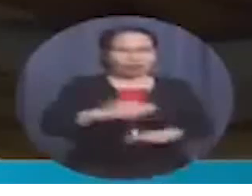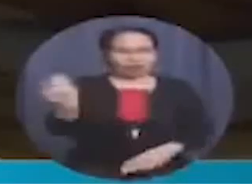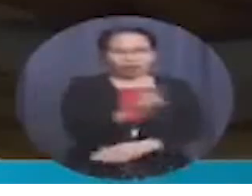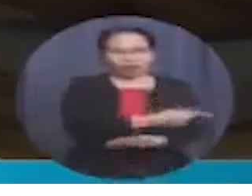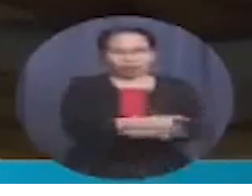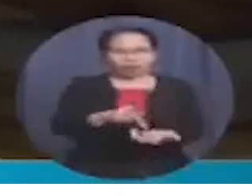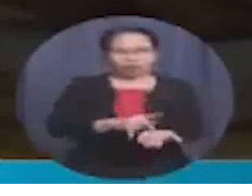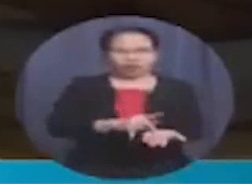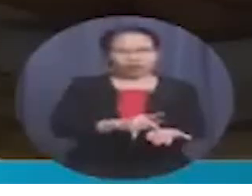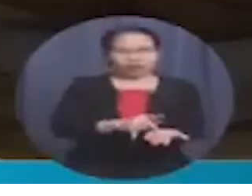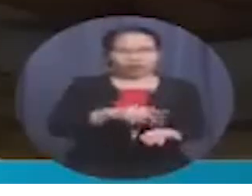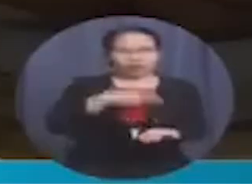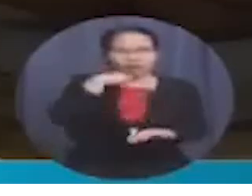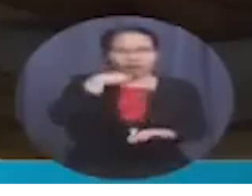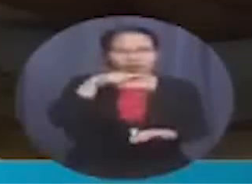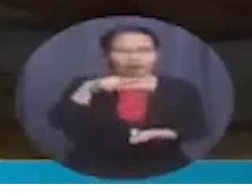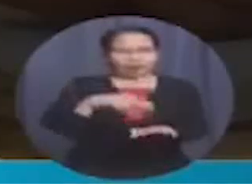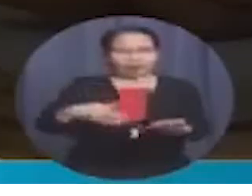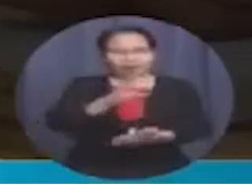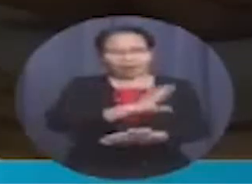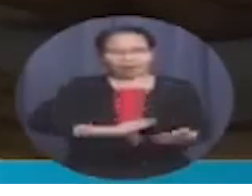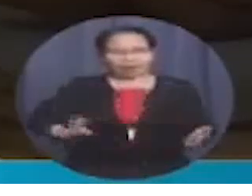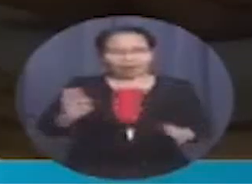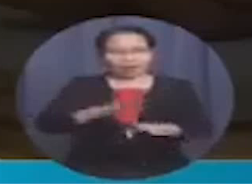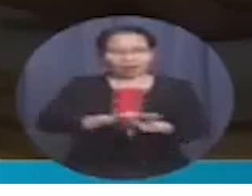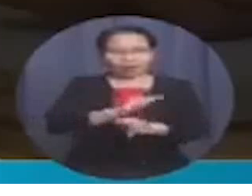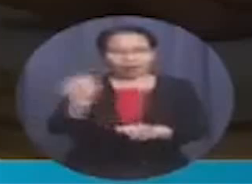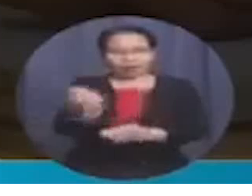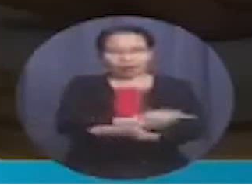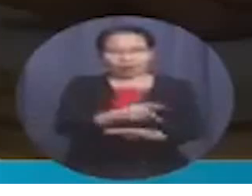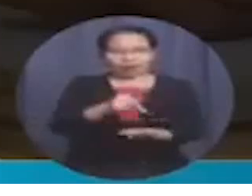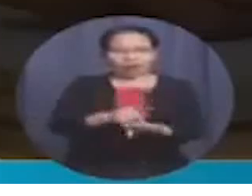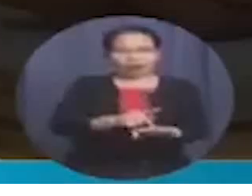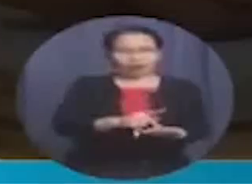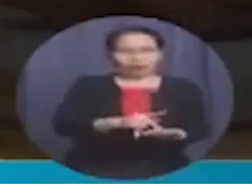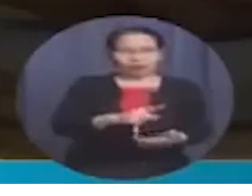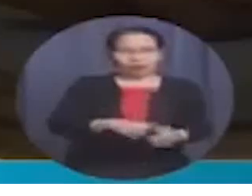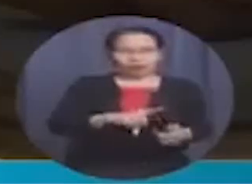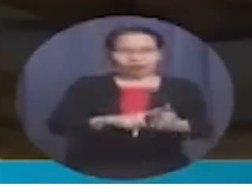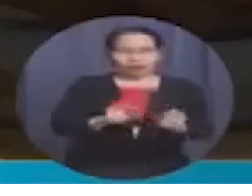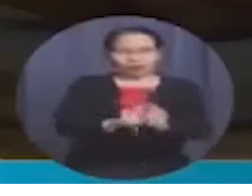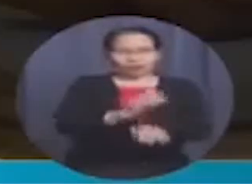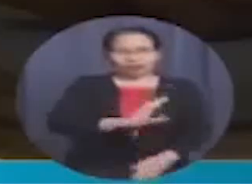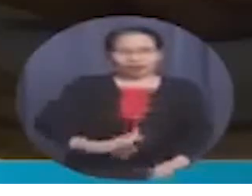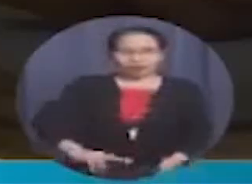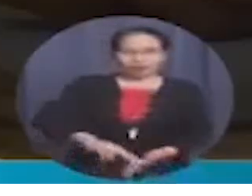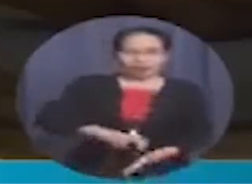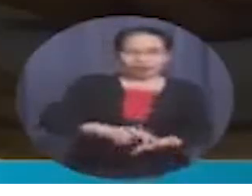sa atin. Ang hindi laban kay Kristo, kasama ni Kristo. Eh, paano kang kasama ni Kristo? Yan,